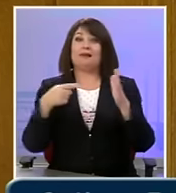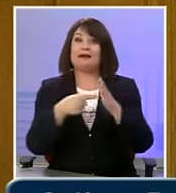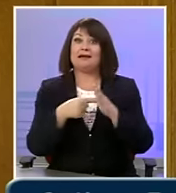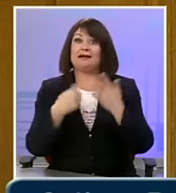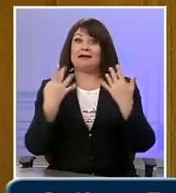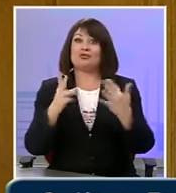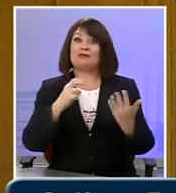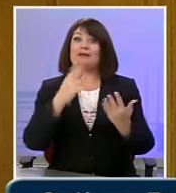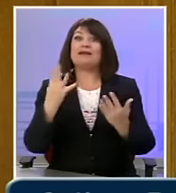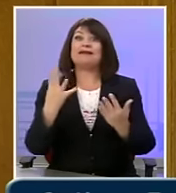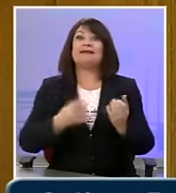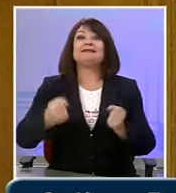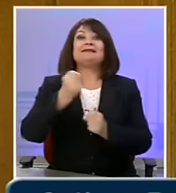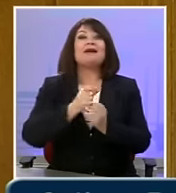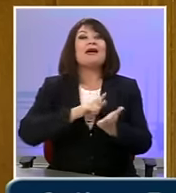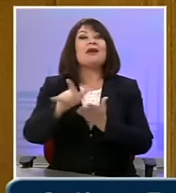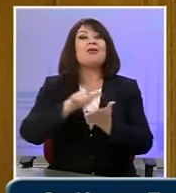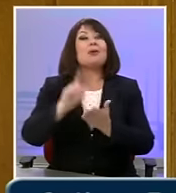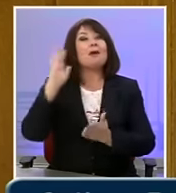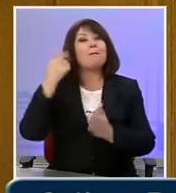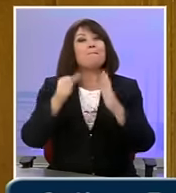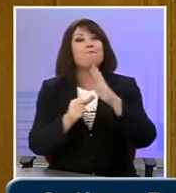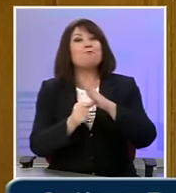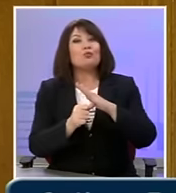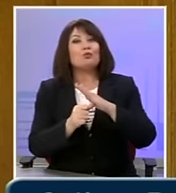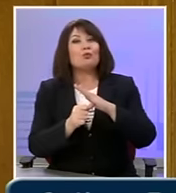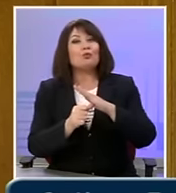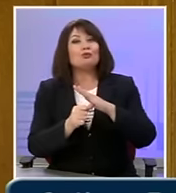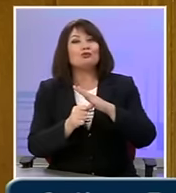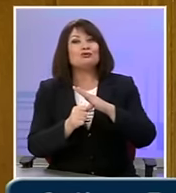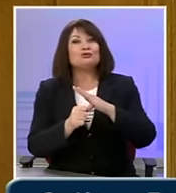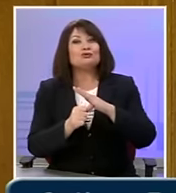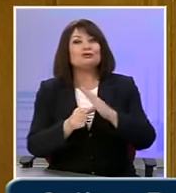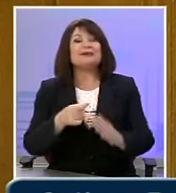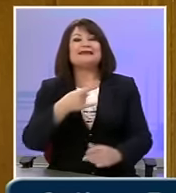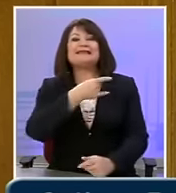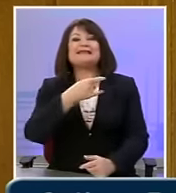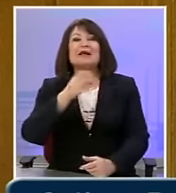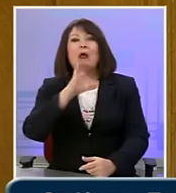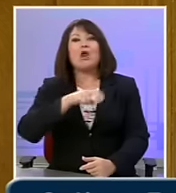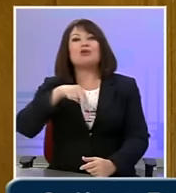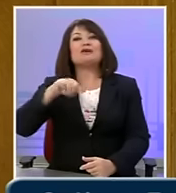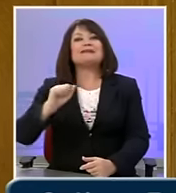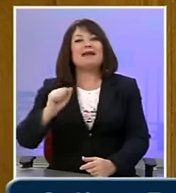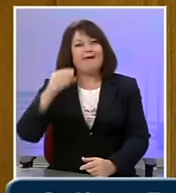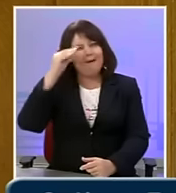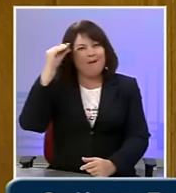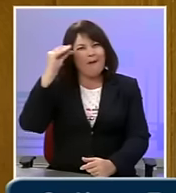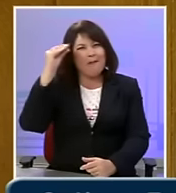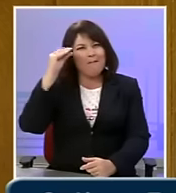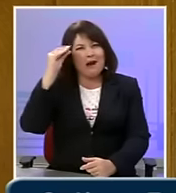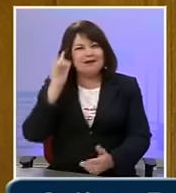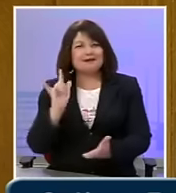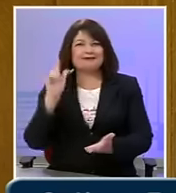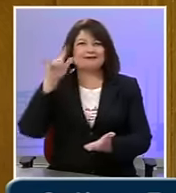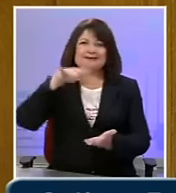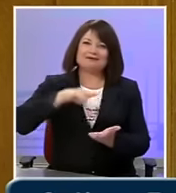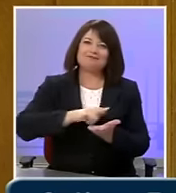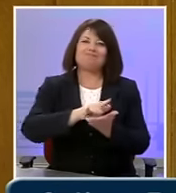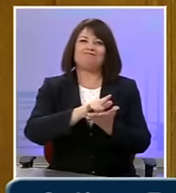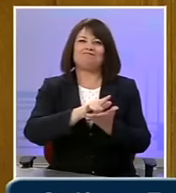1974, στο αεροπλάνο του τότε Προέδρου Βαλερίου Ζισκάρ ντεστάν, ο Κωνσταντίνος Καραμαλής γύρισε